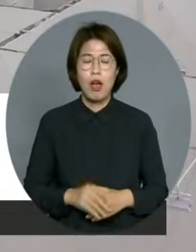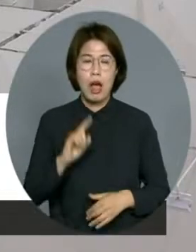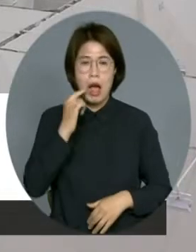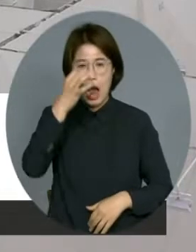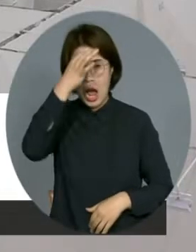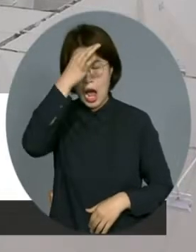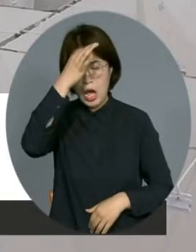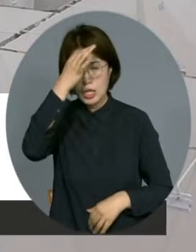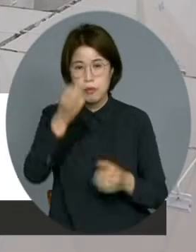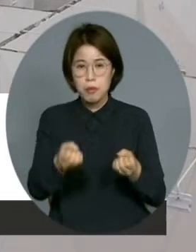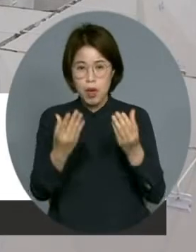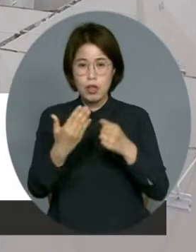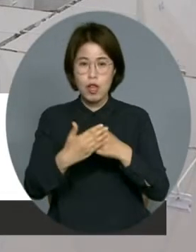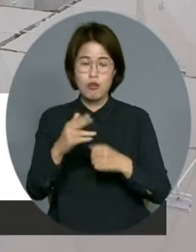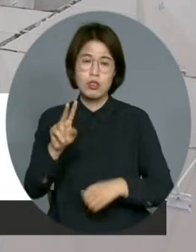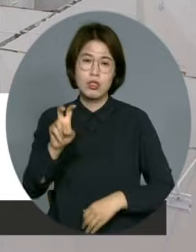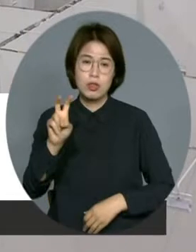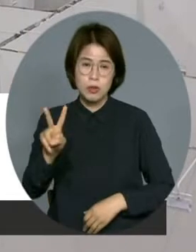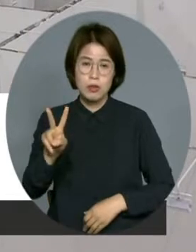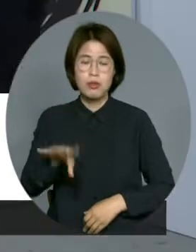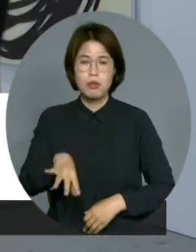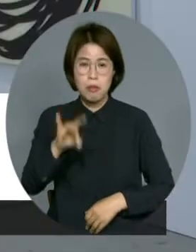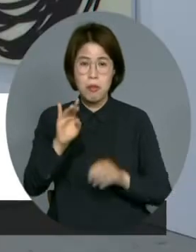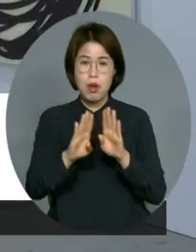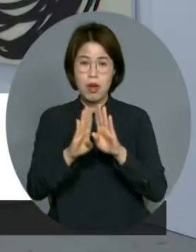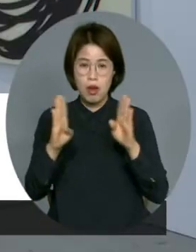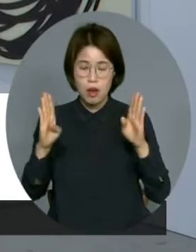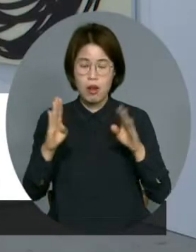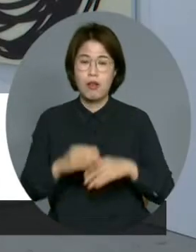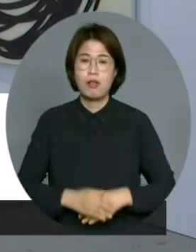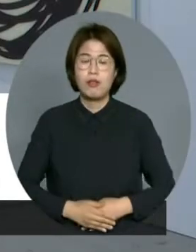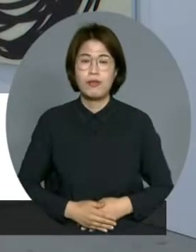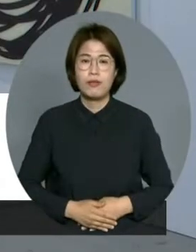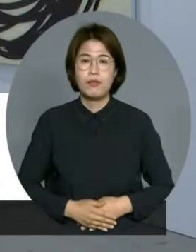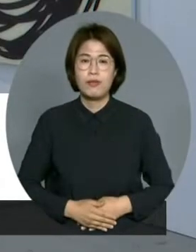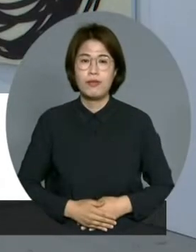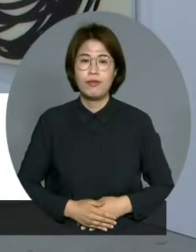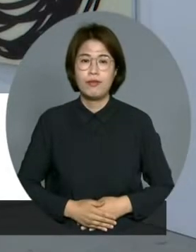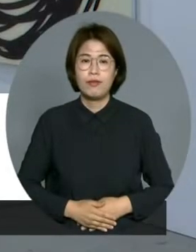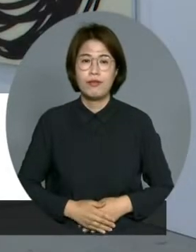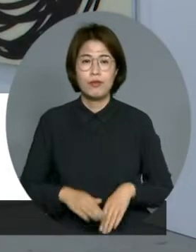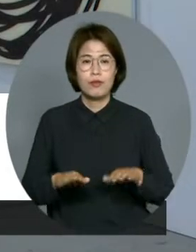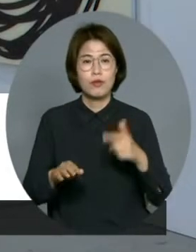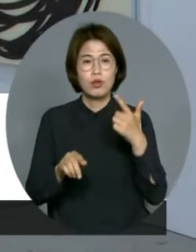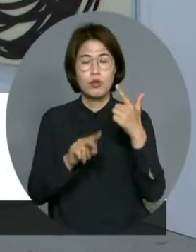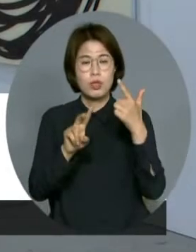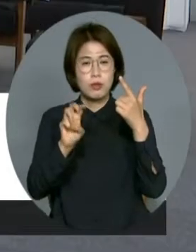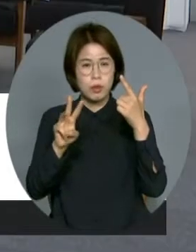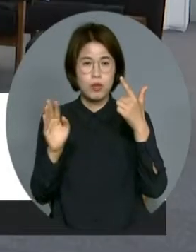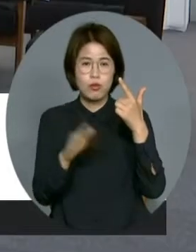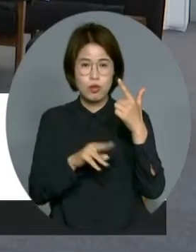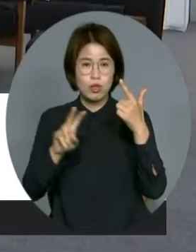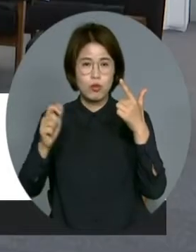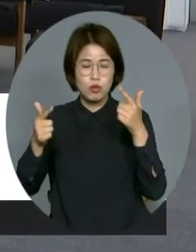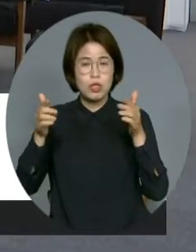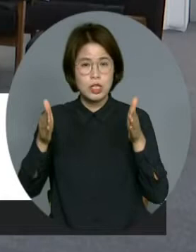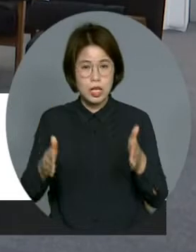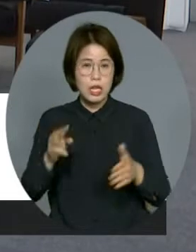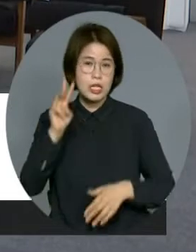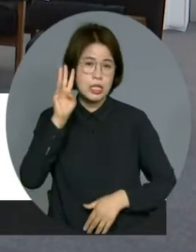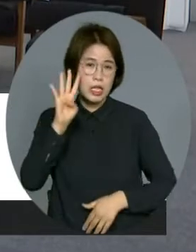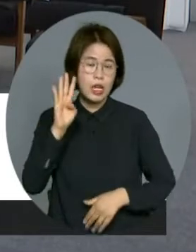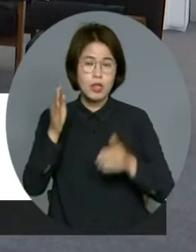2022 가 처음으로 열립니다 아트페어 대구 2022 낸 오는 23일부터 26일까지 4일간